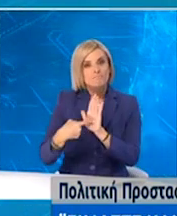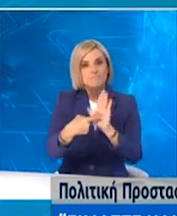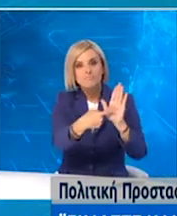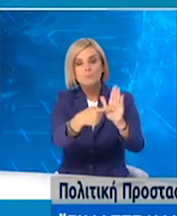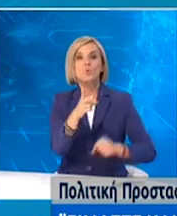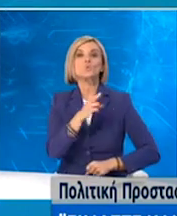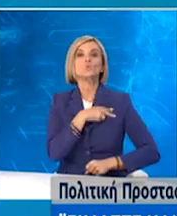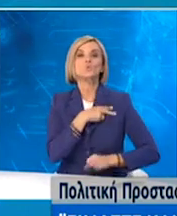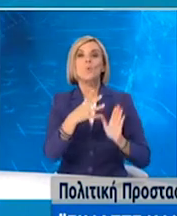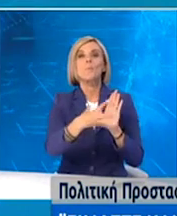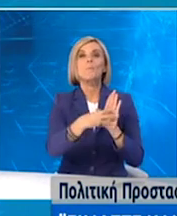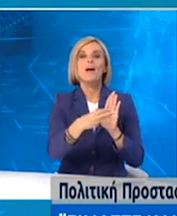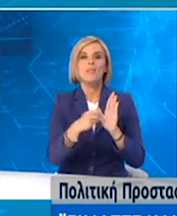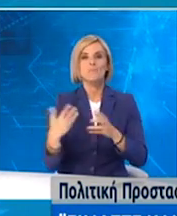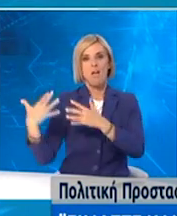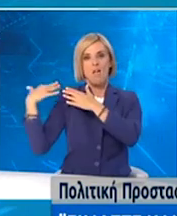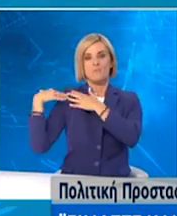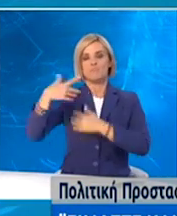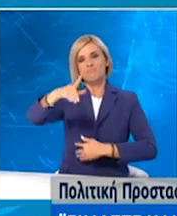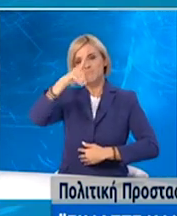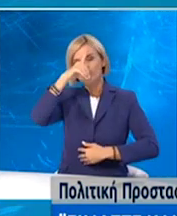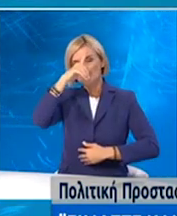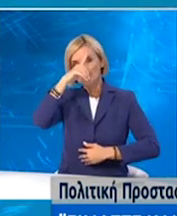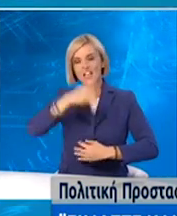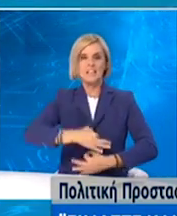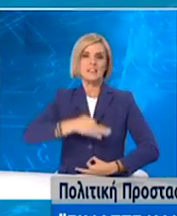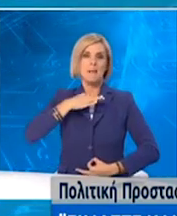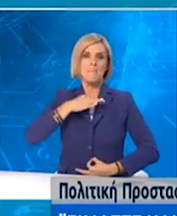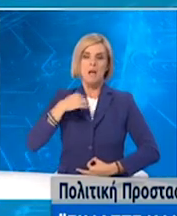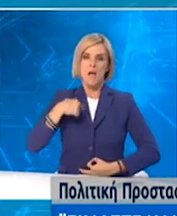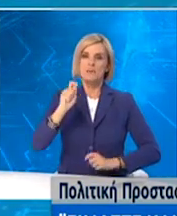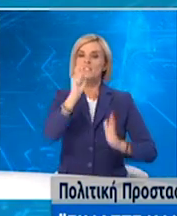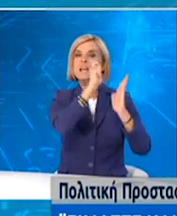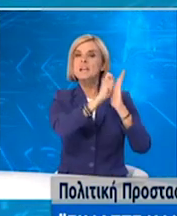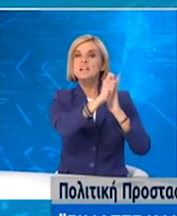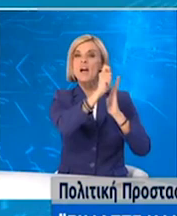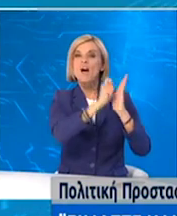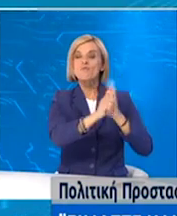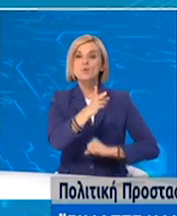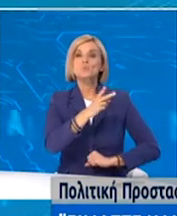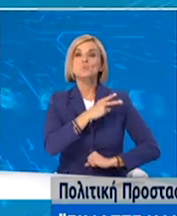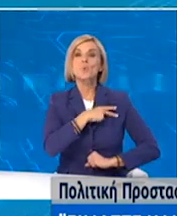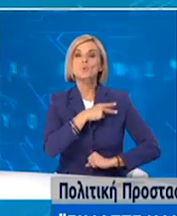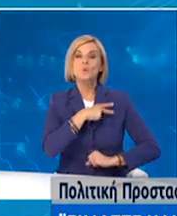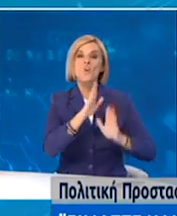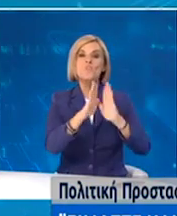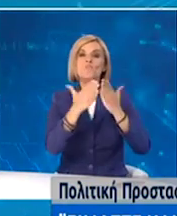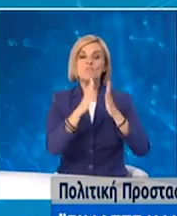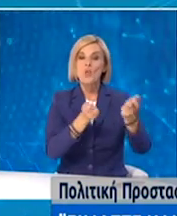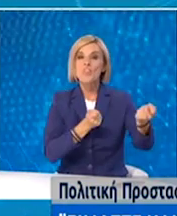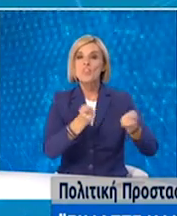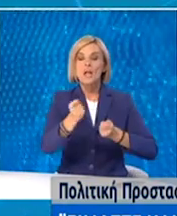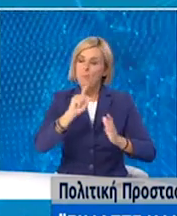ευθύνης, να συνεχίσουμε επίμονα και περήφανα, να γράφουμε το δικό μας ξεχωριστό κεφάλαιο στο βιβλίο της διαχείρισης αυτής της